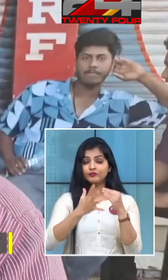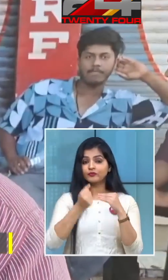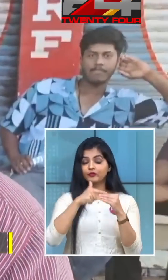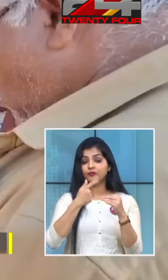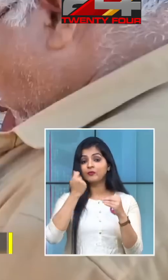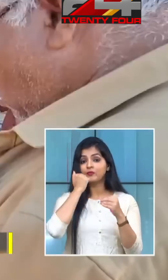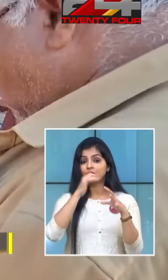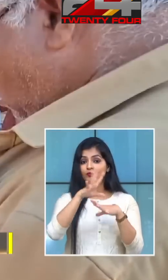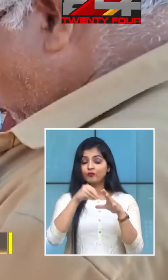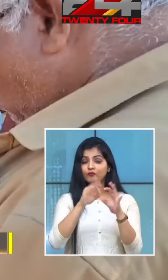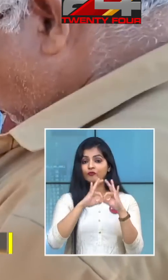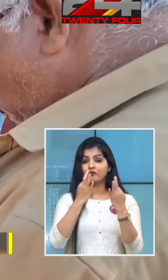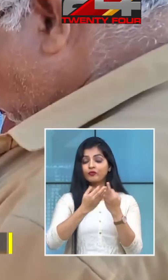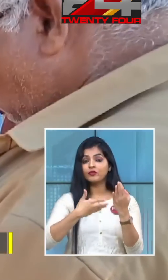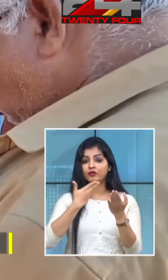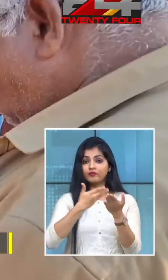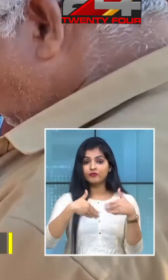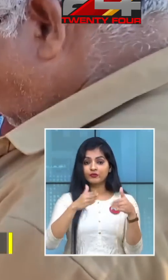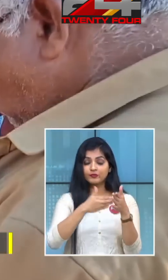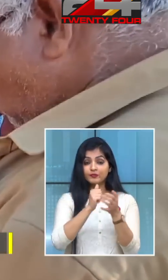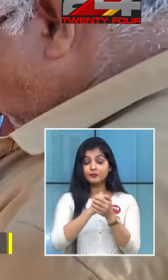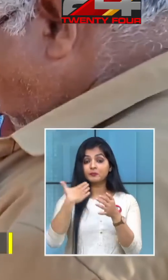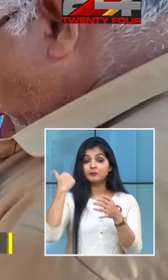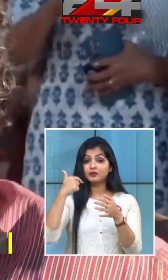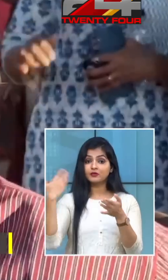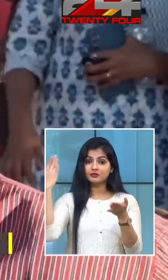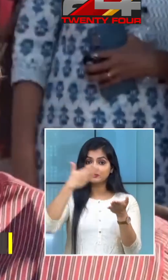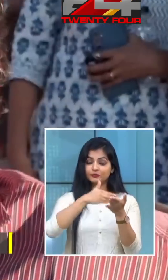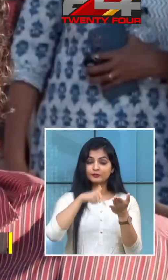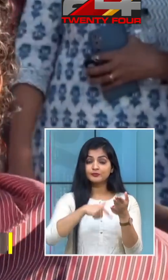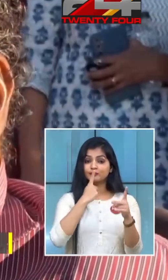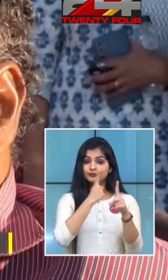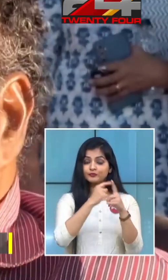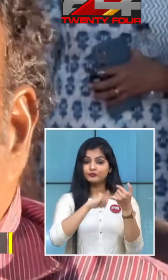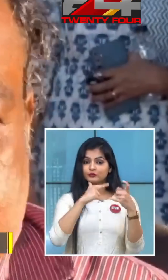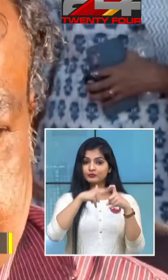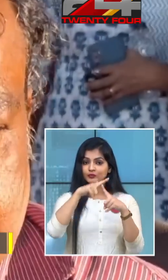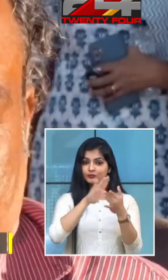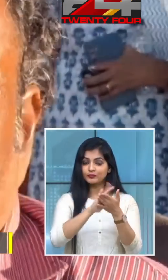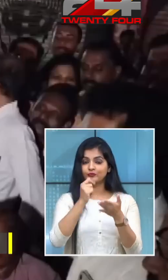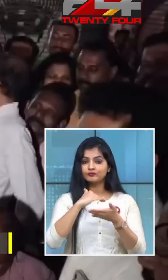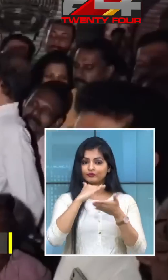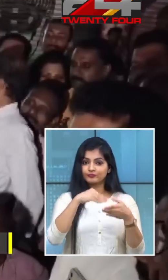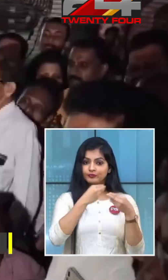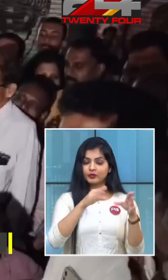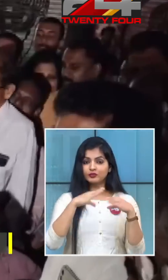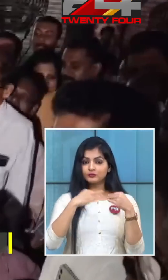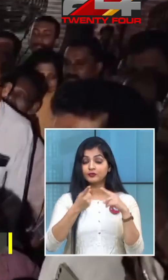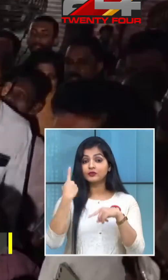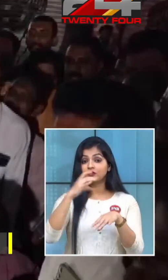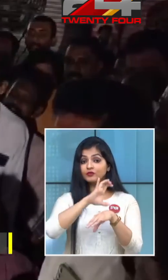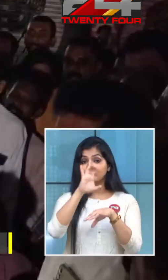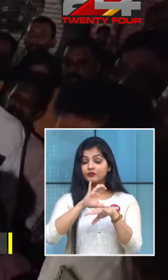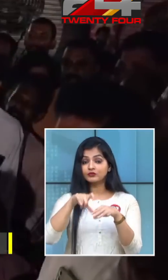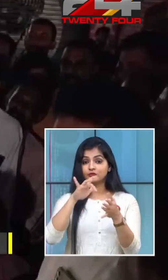തള്ളി നീക്കുന്നത്. സേതുവിന്റെ അവസ്ഥയറിഞ്ഞപ്പോൾ മന്ത്രി തന്നെ നേരിട്ടെത്തി അദ്ദേഹത്തിന് തുക കൈമാറാമെന്നറിയിച്ചു. ഇന്നലെ വൈകിട്ട്